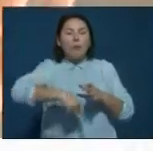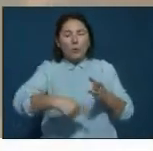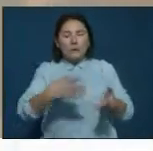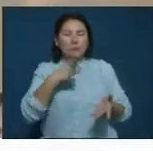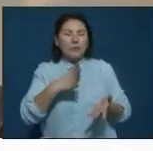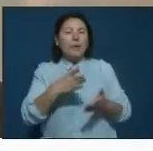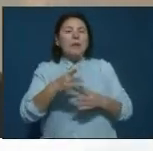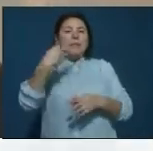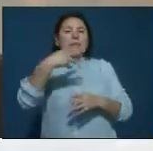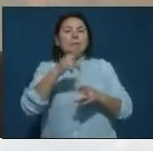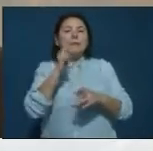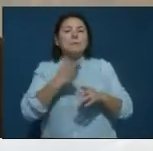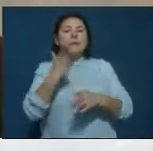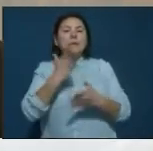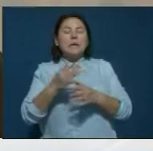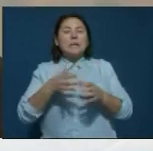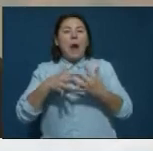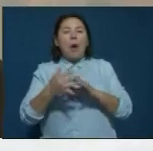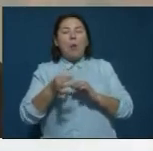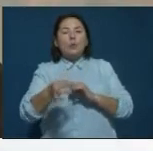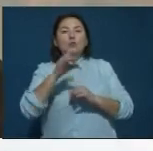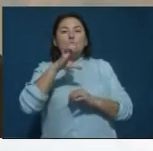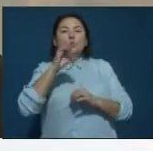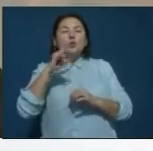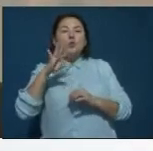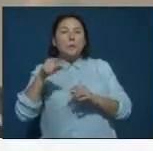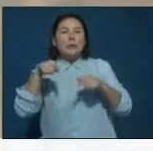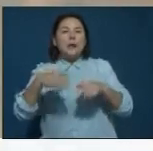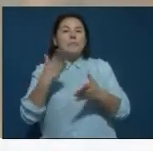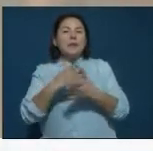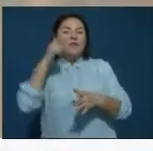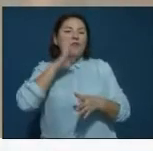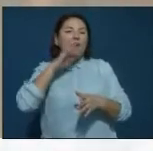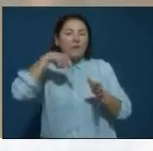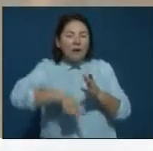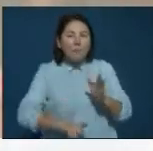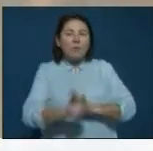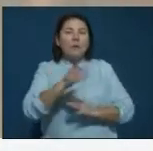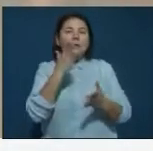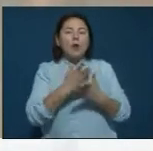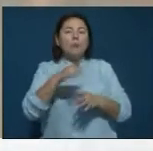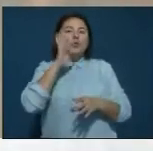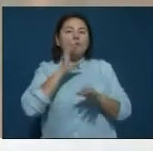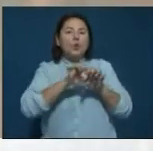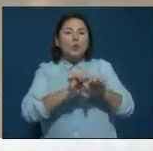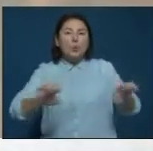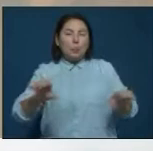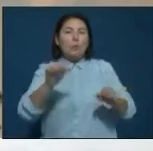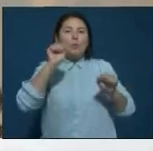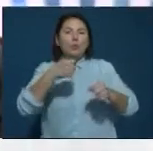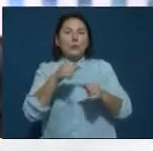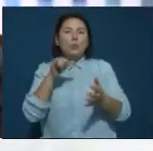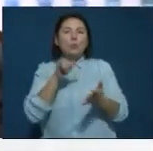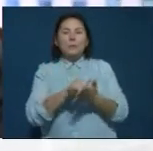в 30 километров от газа она есть местности совершает ума там бьют подводные источники оттуда можно протянуть трубопровод